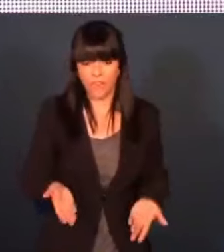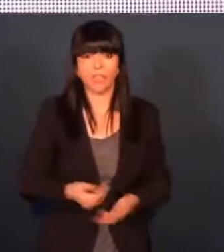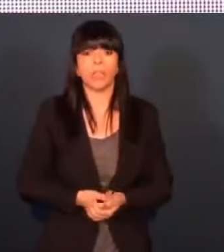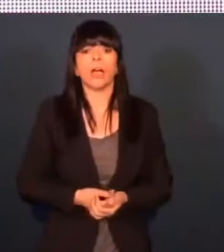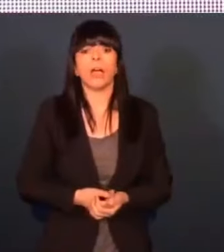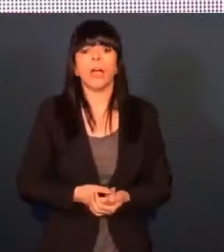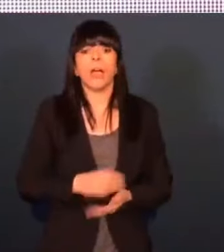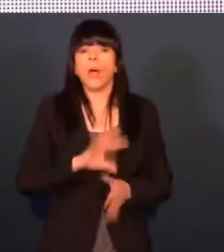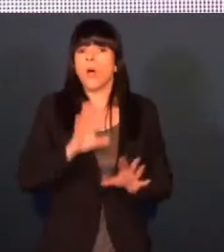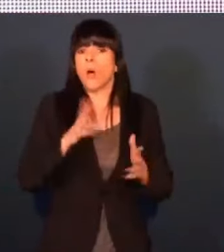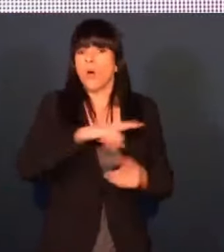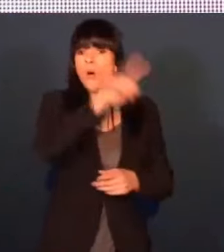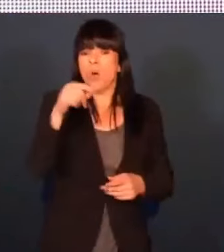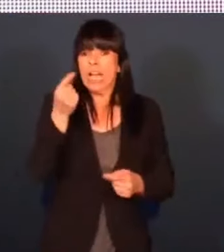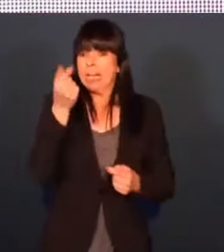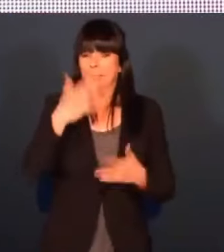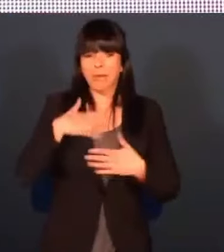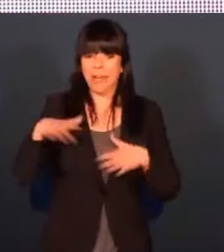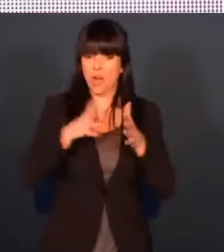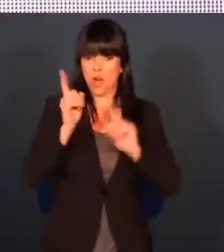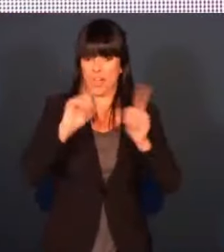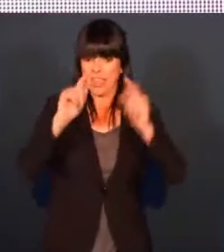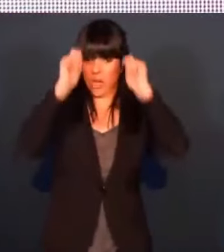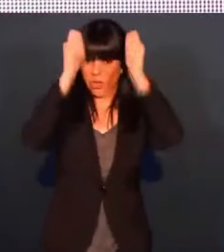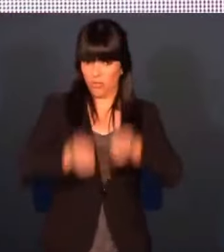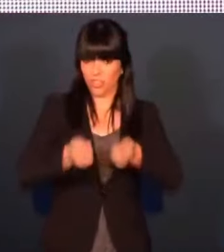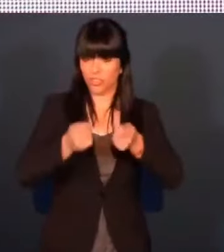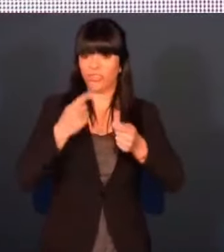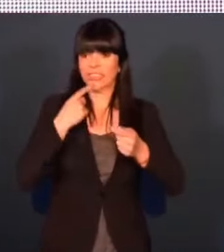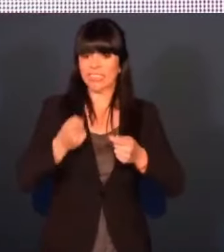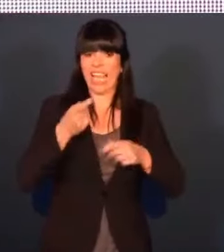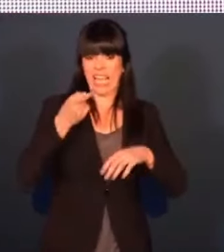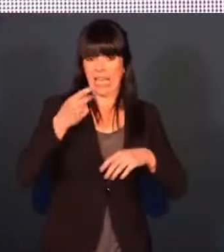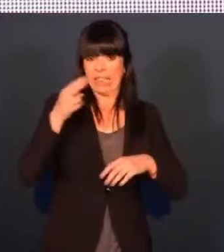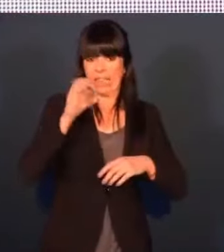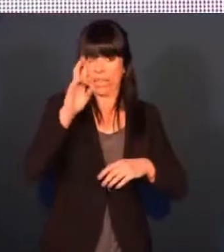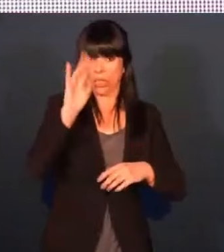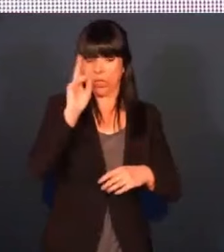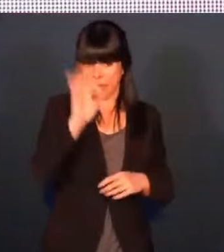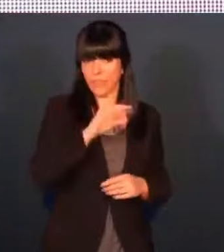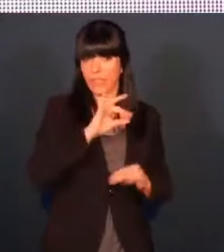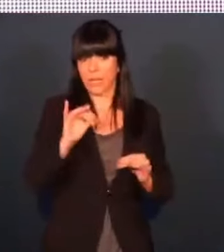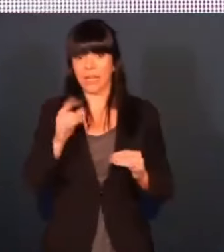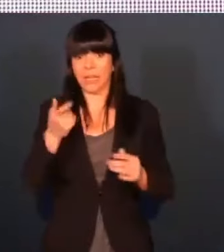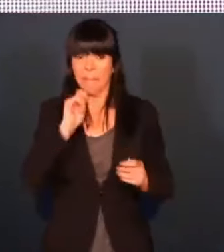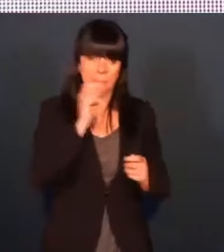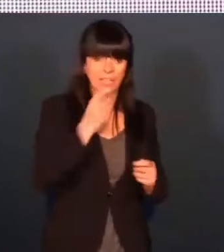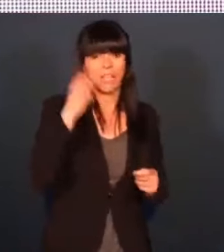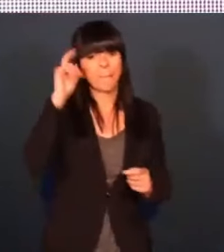Колкото и да се опитват да омаловажат това, което направи министър Гвоздейков и неговия екип, както и Министерството